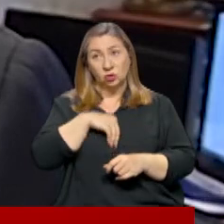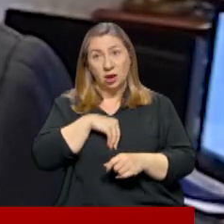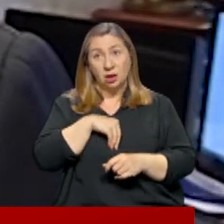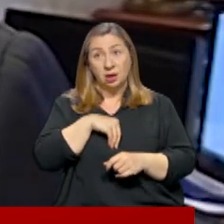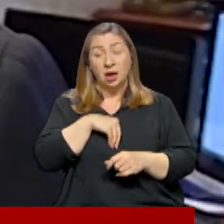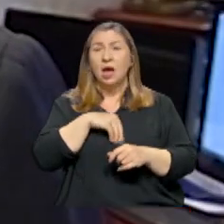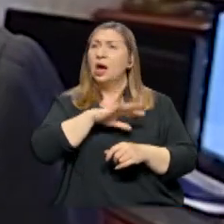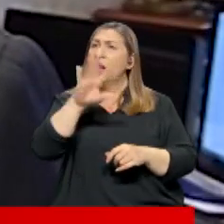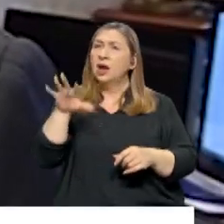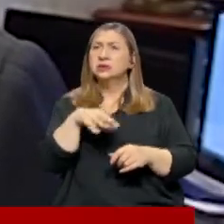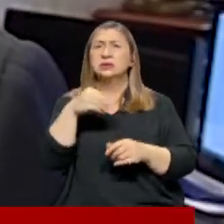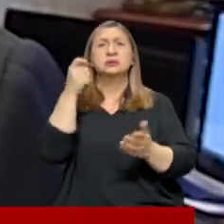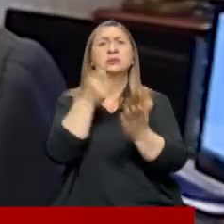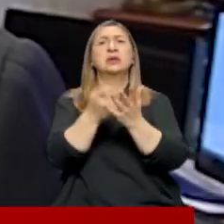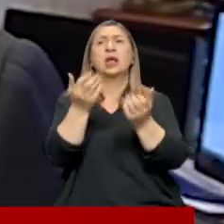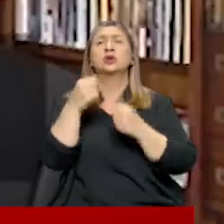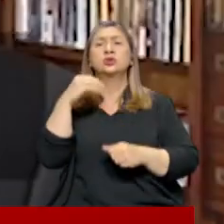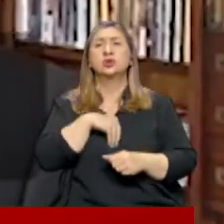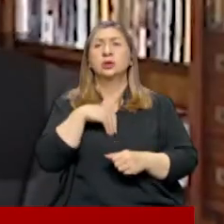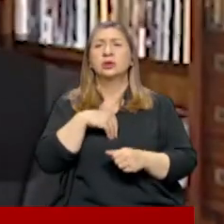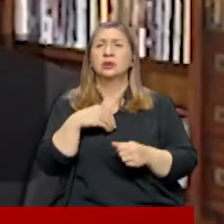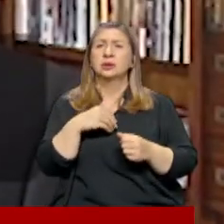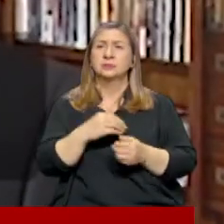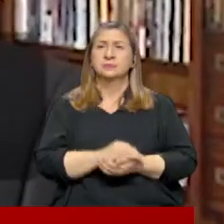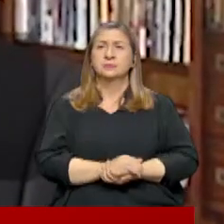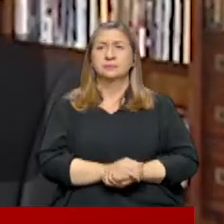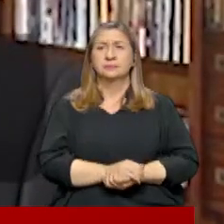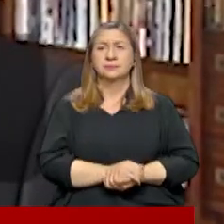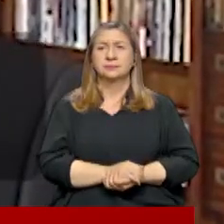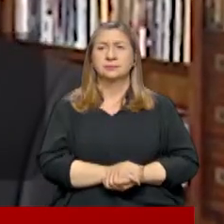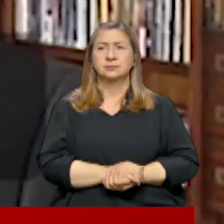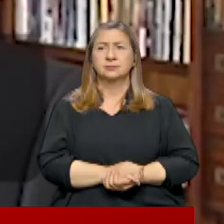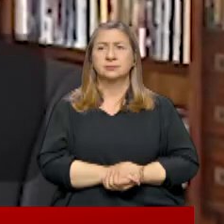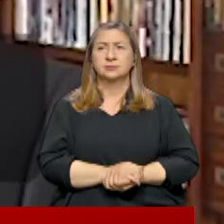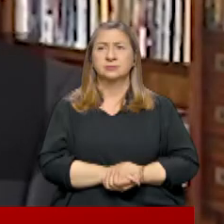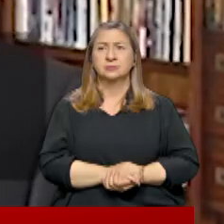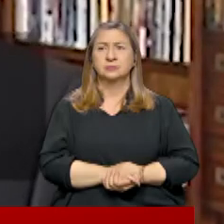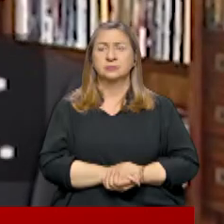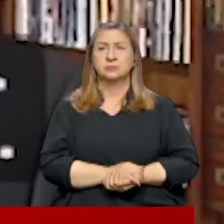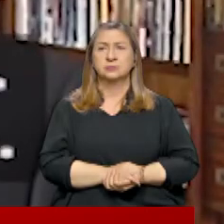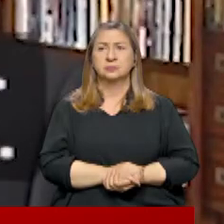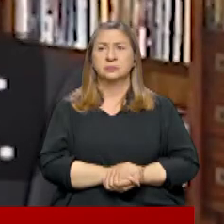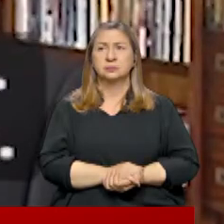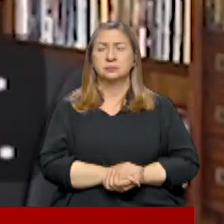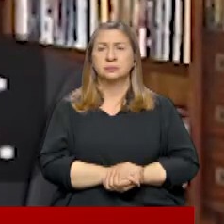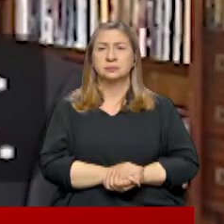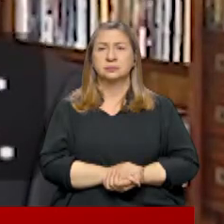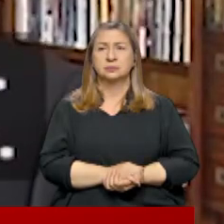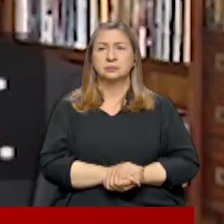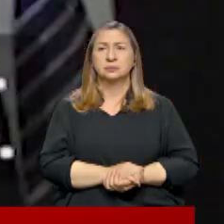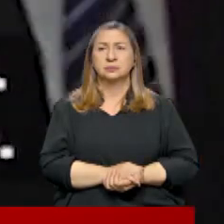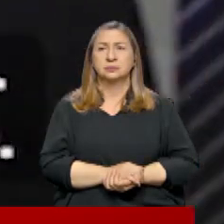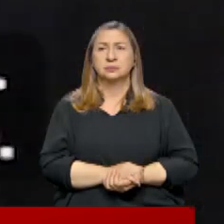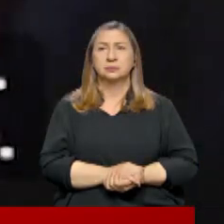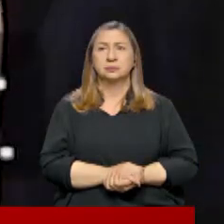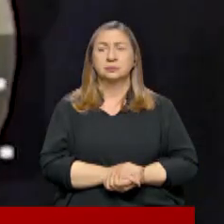zannediyorlar. Herkesi satın alacaklarını zannediyorlar. Abi ya sen bize bir şey söyle de bırakalım, biz bunu bağlayalım. Siz ne istiyorsunuz demiş. 25 dediler,